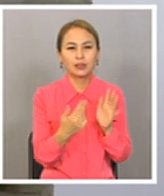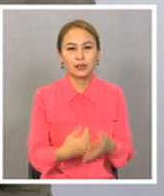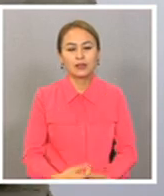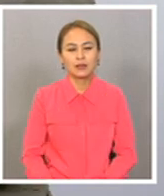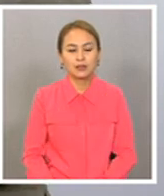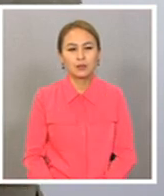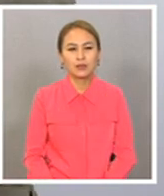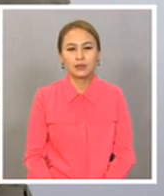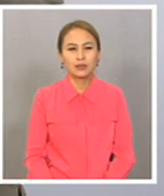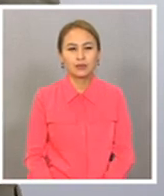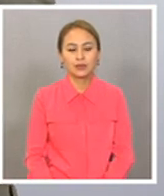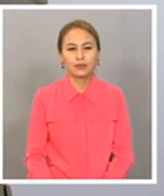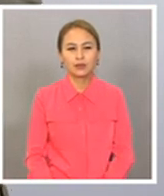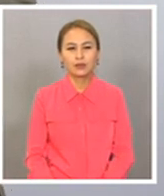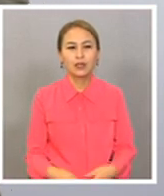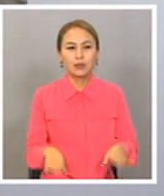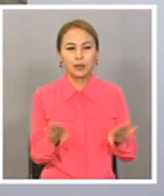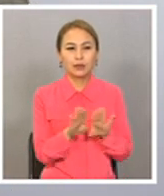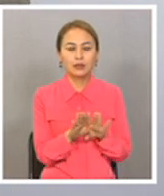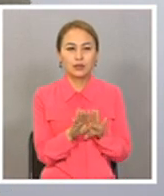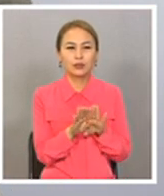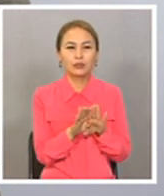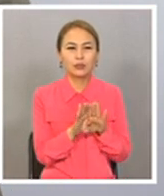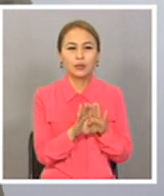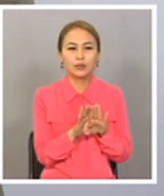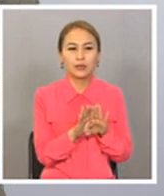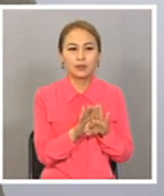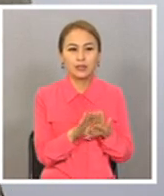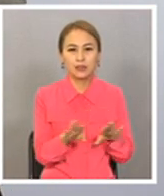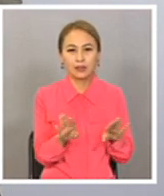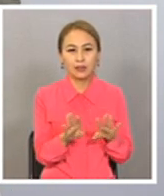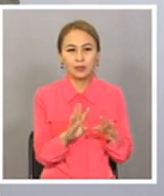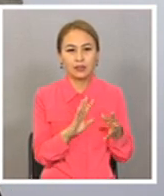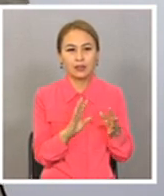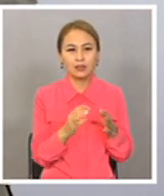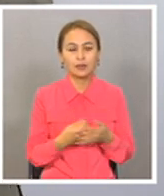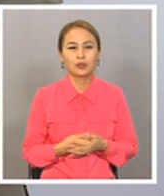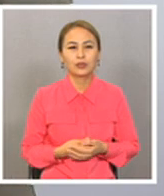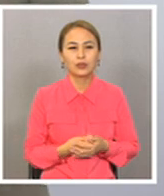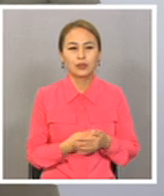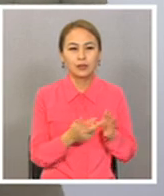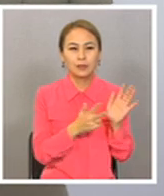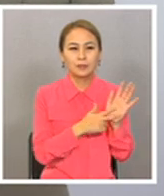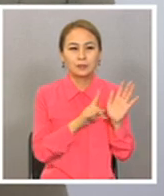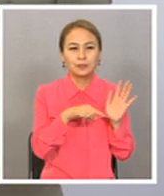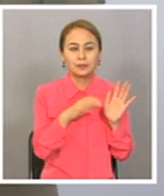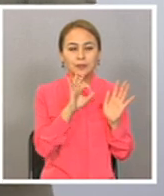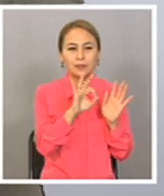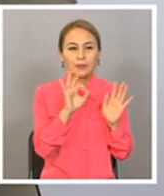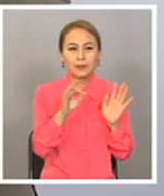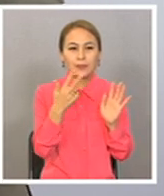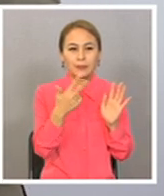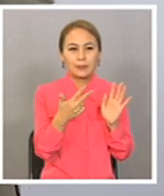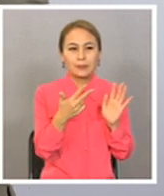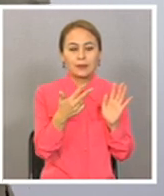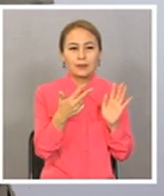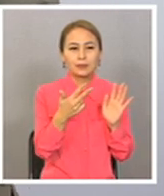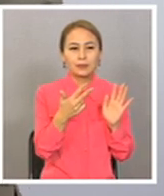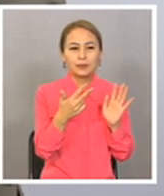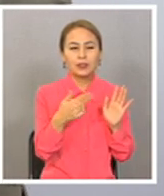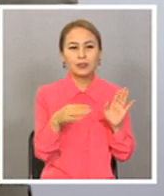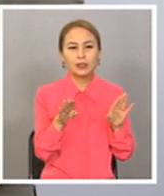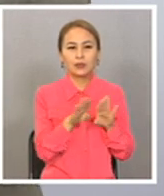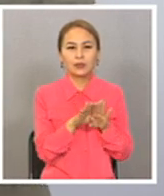де 1000'нан 3 деп бөлшек бөлігінің оқылу себебі үтірден кейін 3 орын тұр. Яғни 3 цифрді көріп